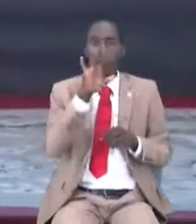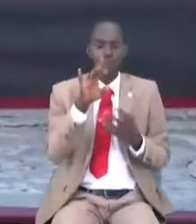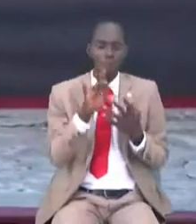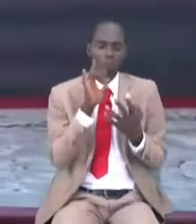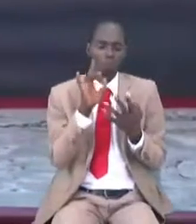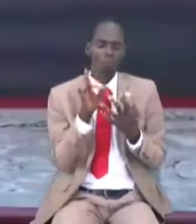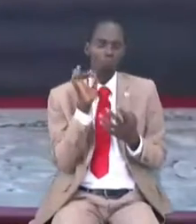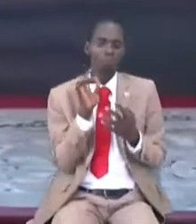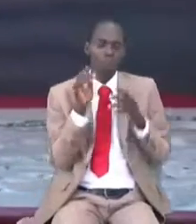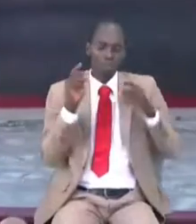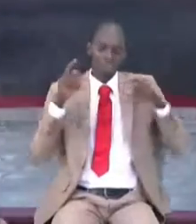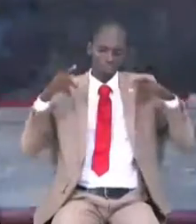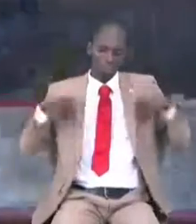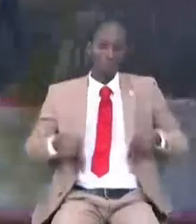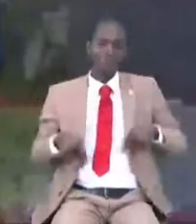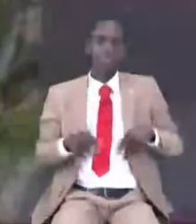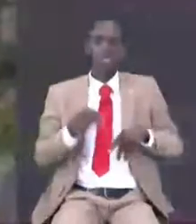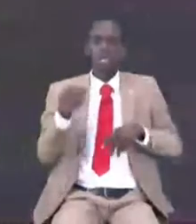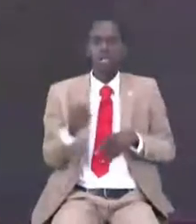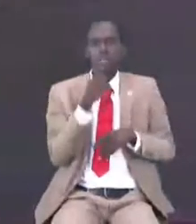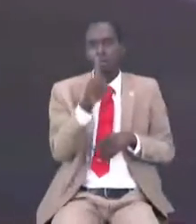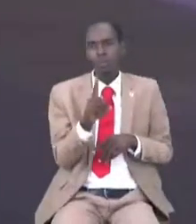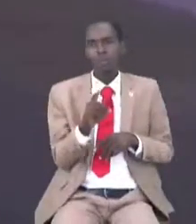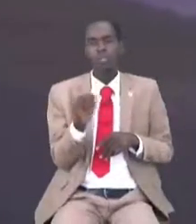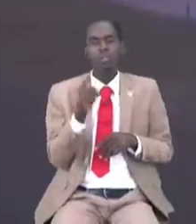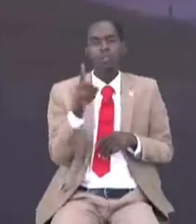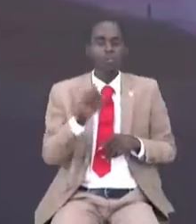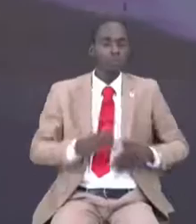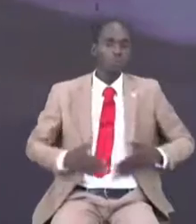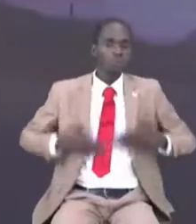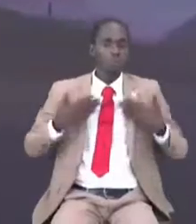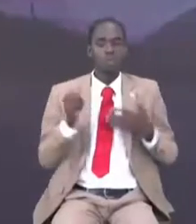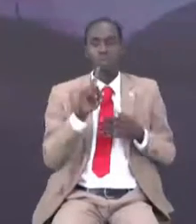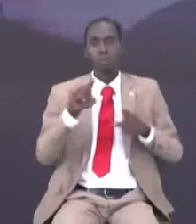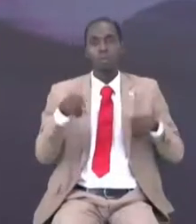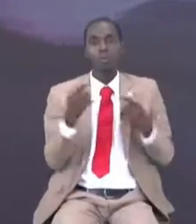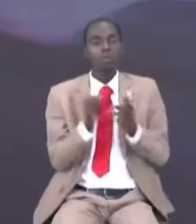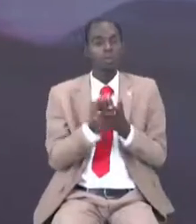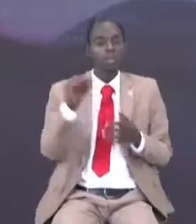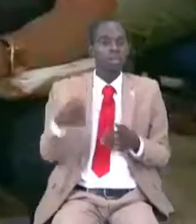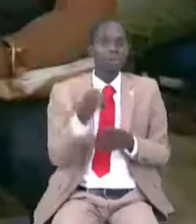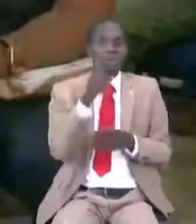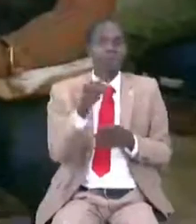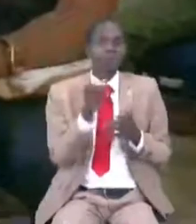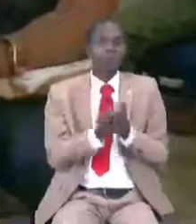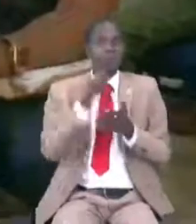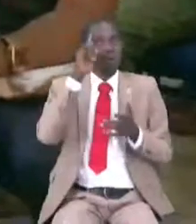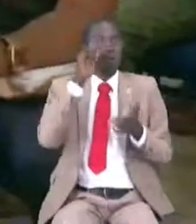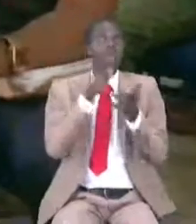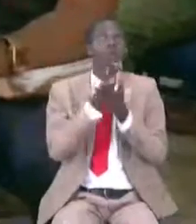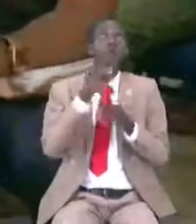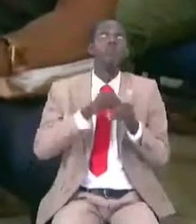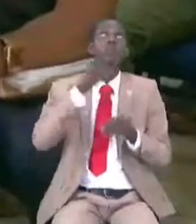vives, afin que quiconque croit en lui ne périsse point. Félicitations à toi, tu ne périras